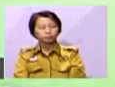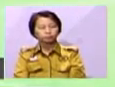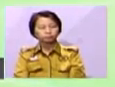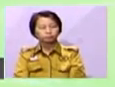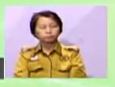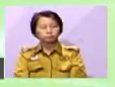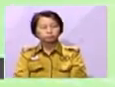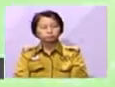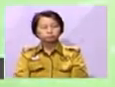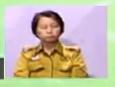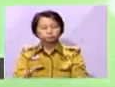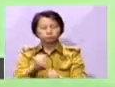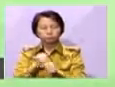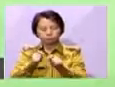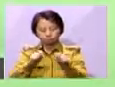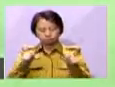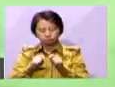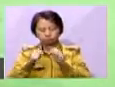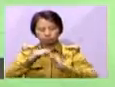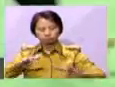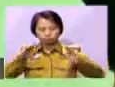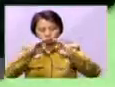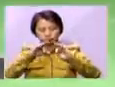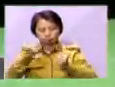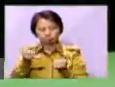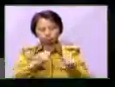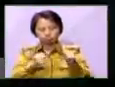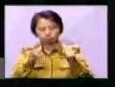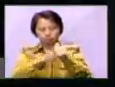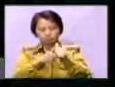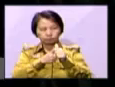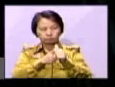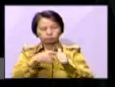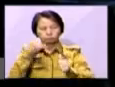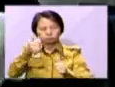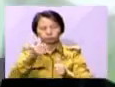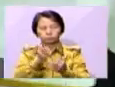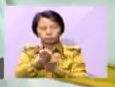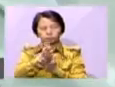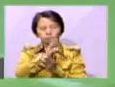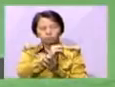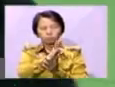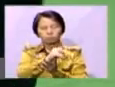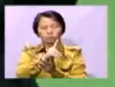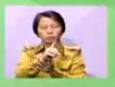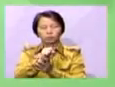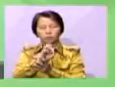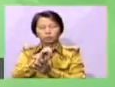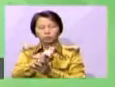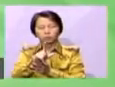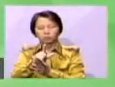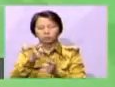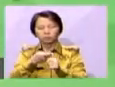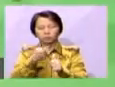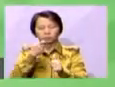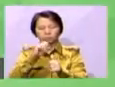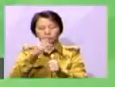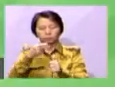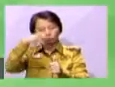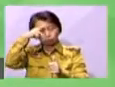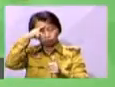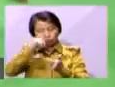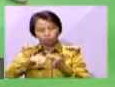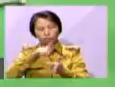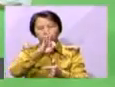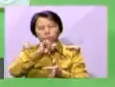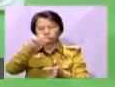Acara tanding mengambil tempat pada hari terakhir silat. Emas pertama silat hari ini hadir menerusi Muhammad Faizul M. Nasir dalam kategori kelas B Putra.